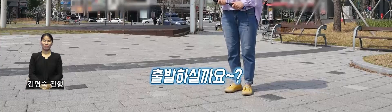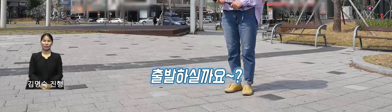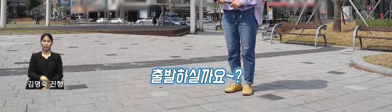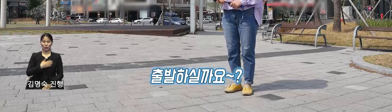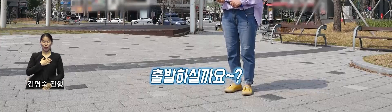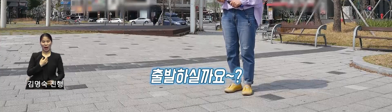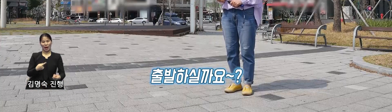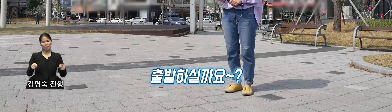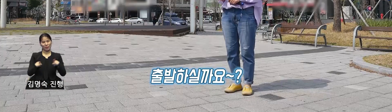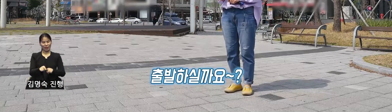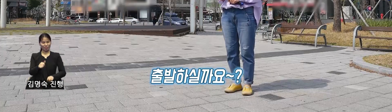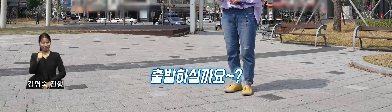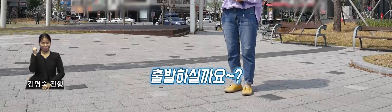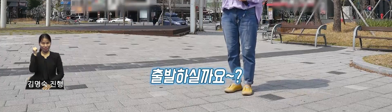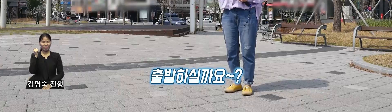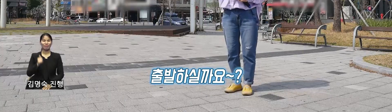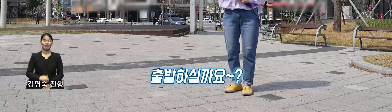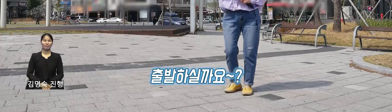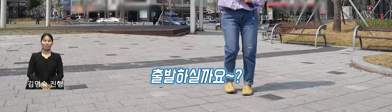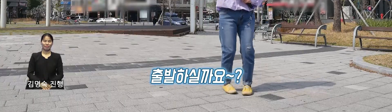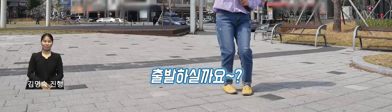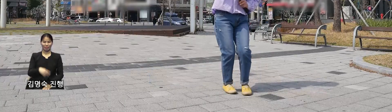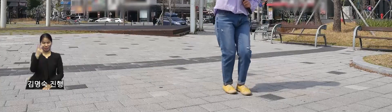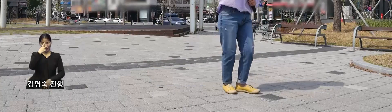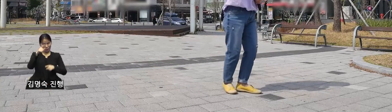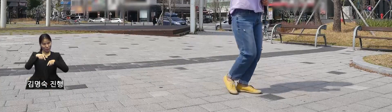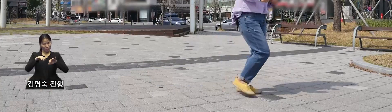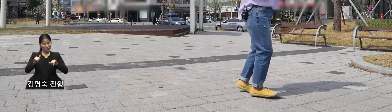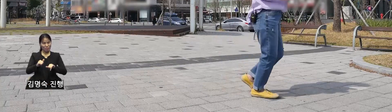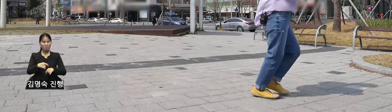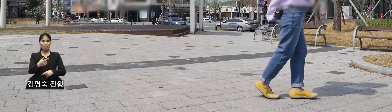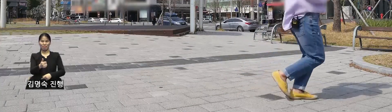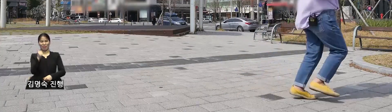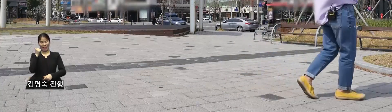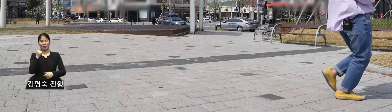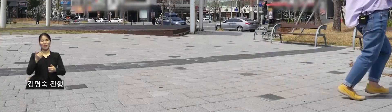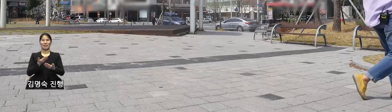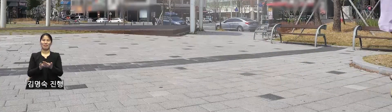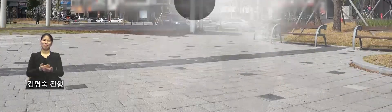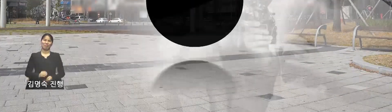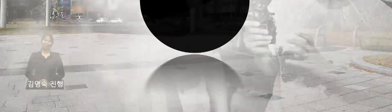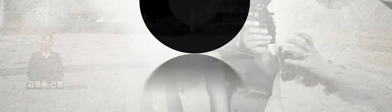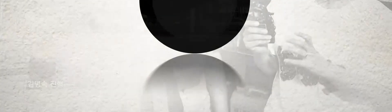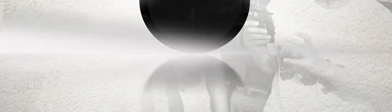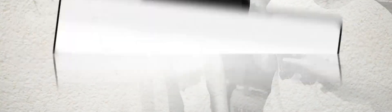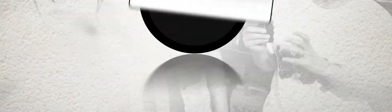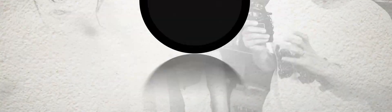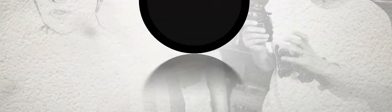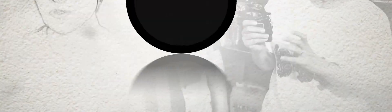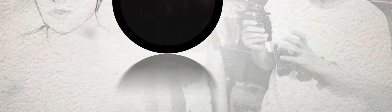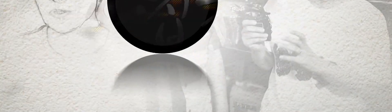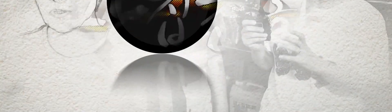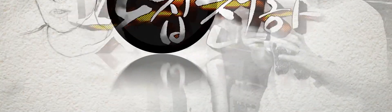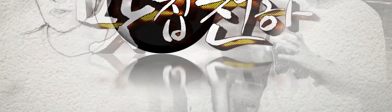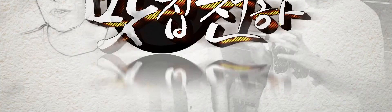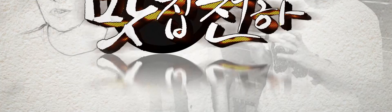그럼 저와 함께 출발해 보실까요? 자, 감독님 빨리 따라오세요. 저 갈게요.